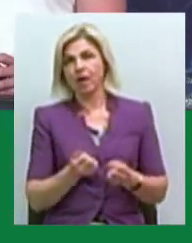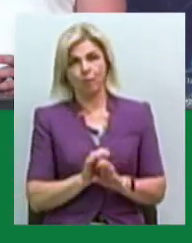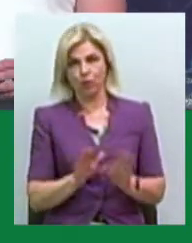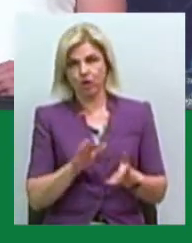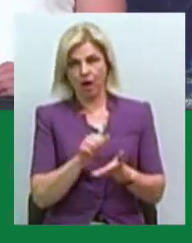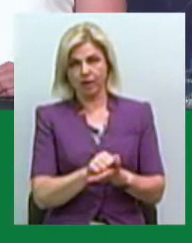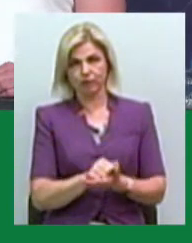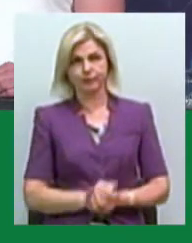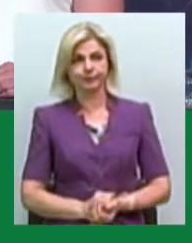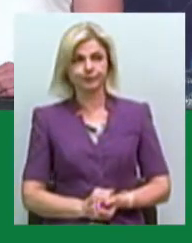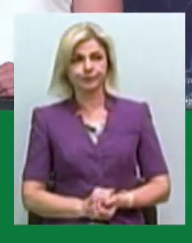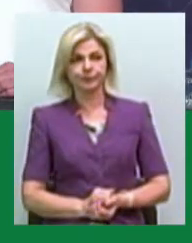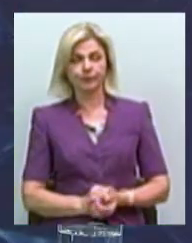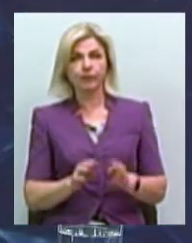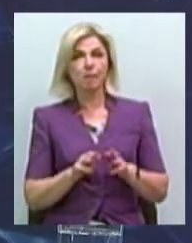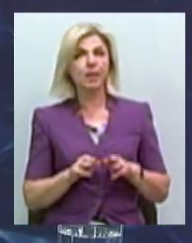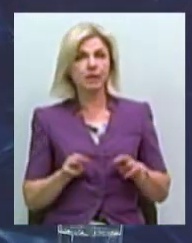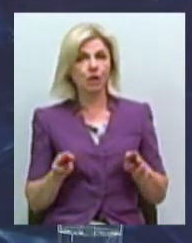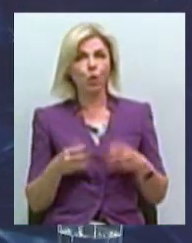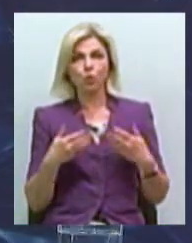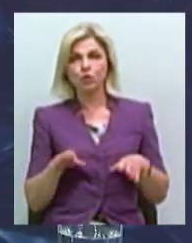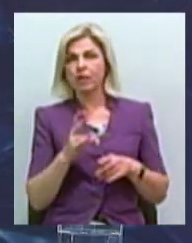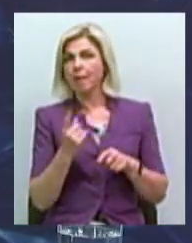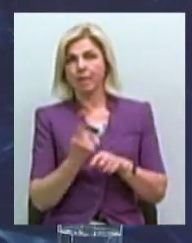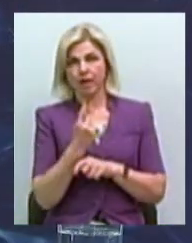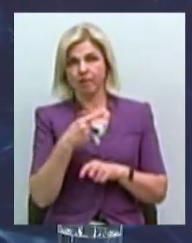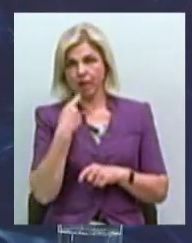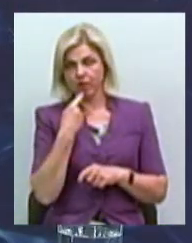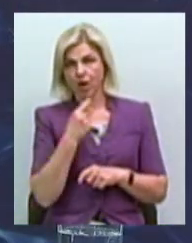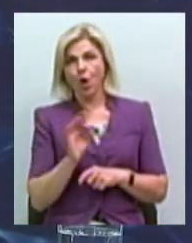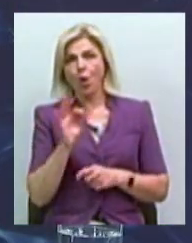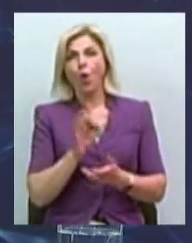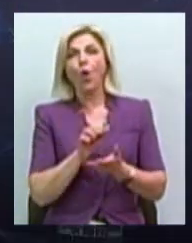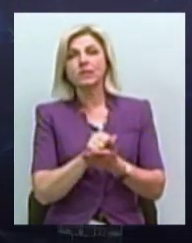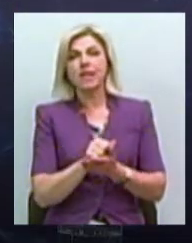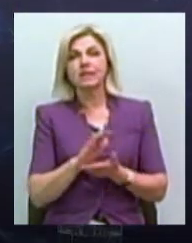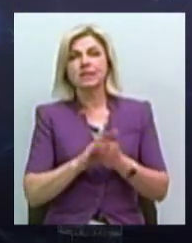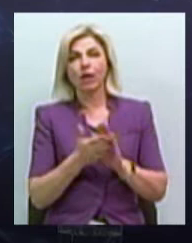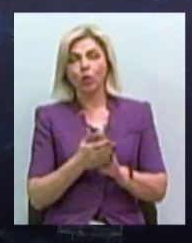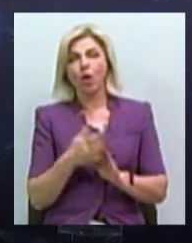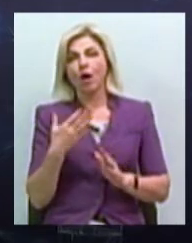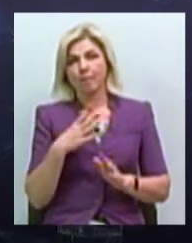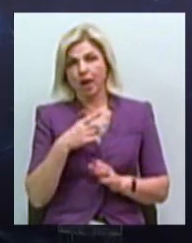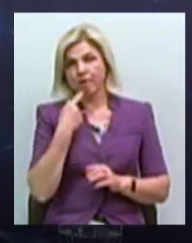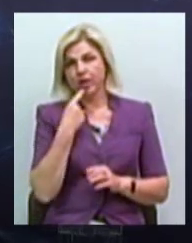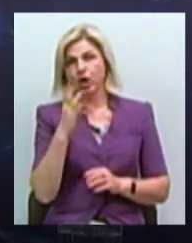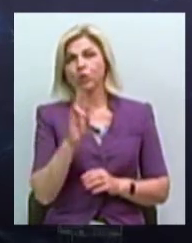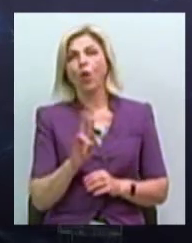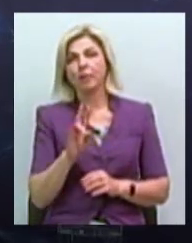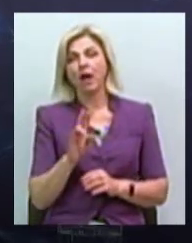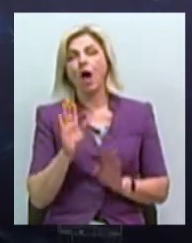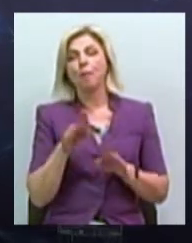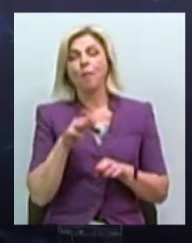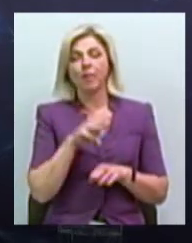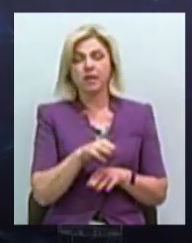По-перше, міністр вже не вперше це каже, тому що про концесію, ймовірно, він казав ще в листопаді минулого року, потім березні,